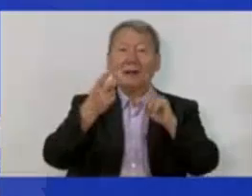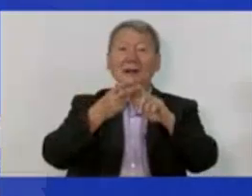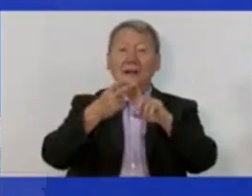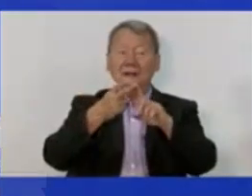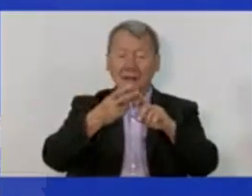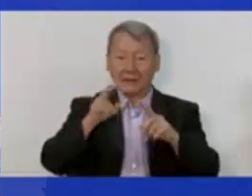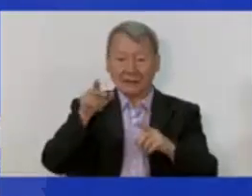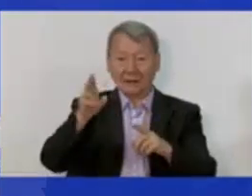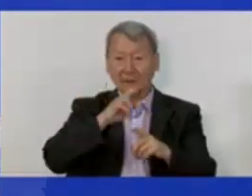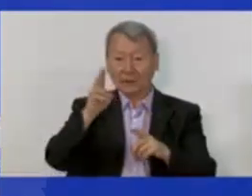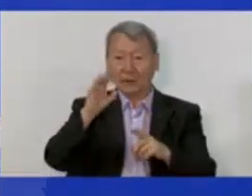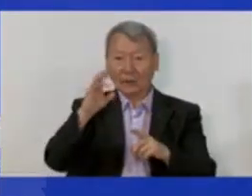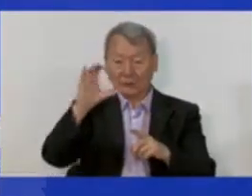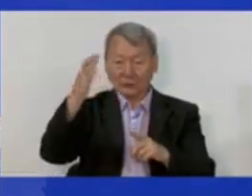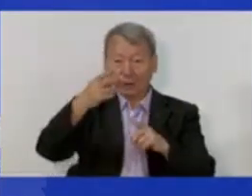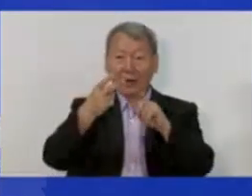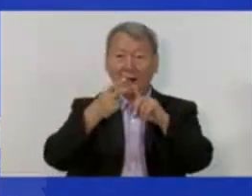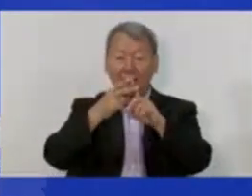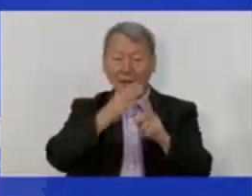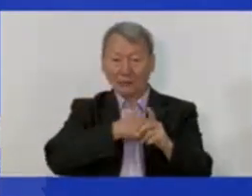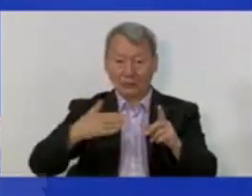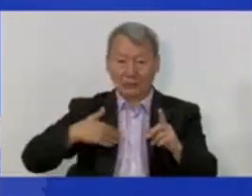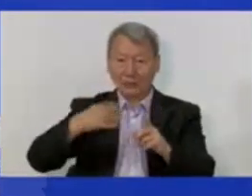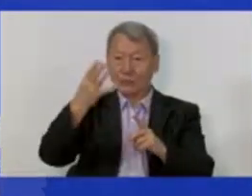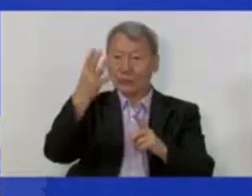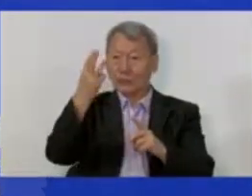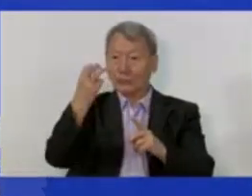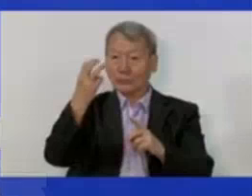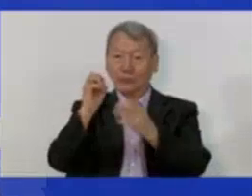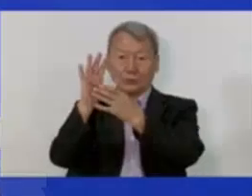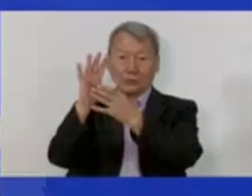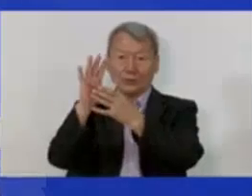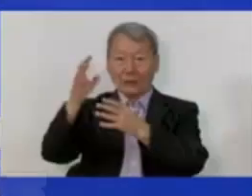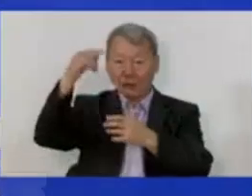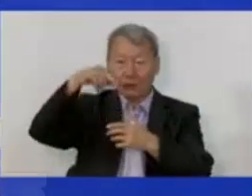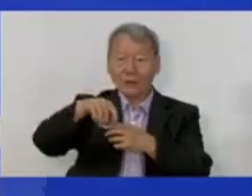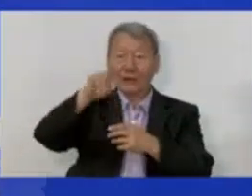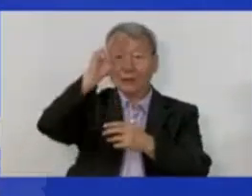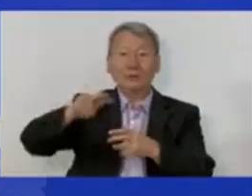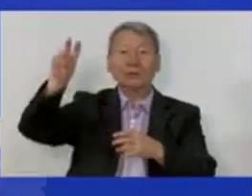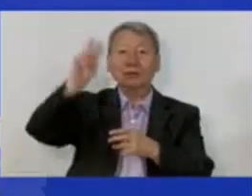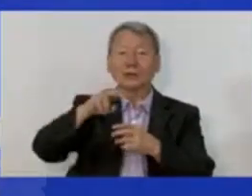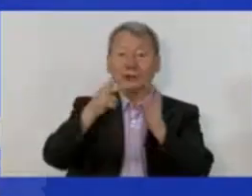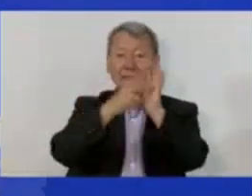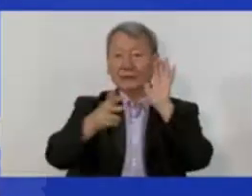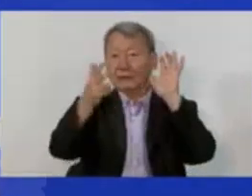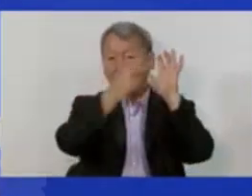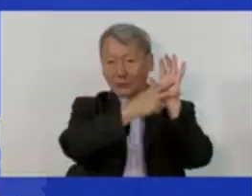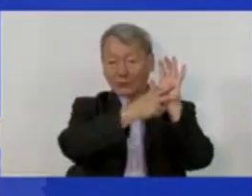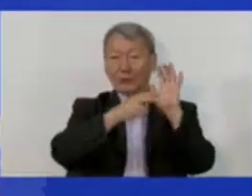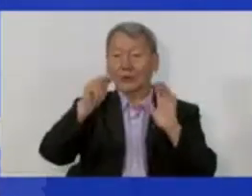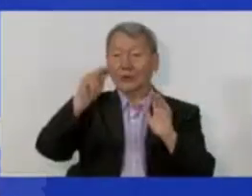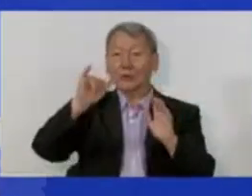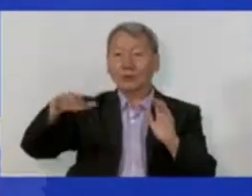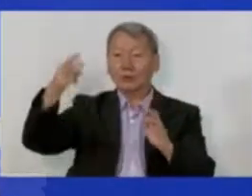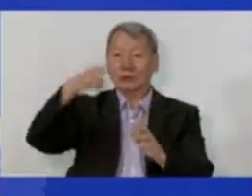Клиникалық эпидемиологиялық тастықталған учурлардың саны 314-тү түзді. Алардың ішінен Бишкек шаарында 88 учур,